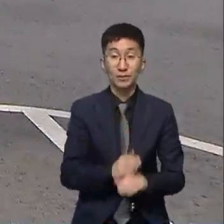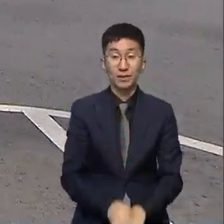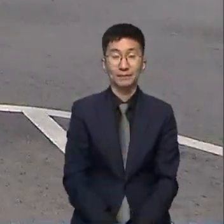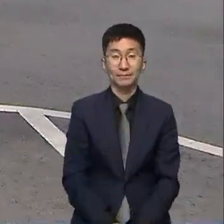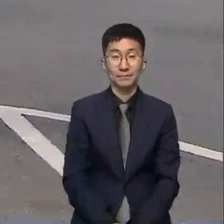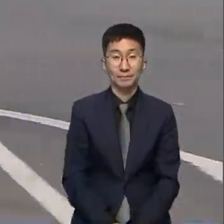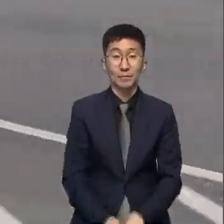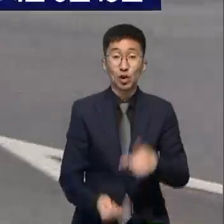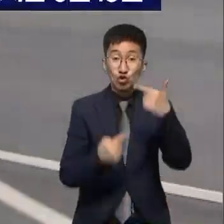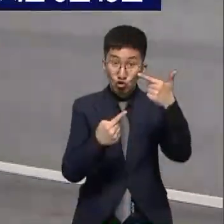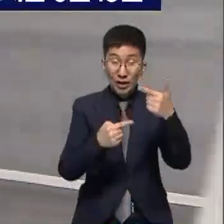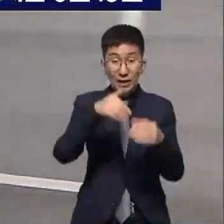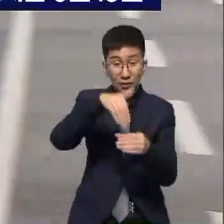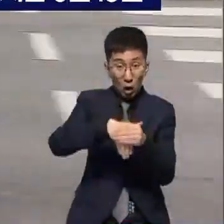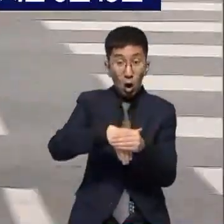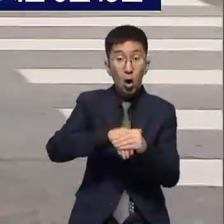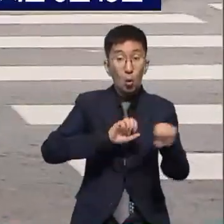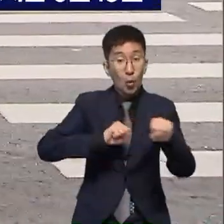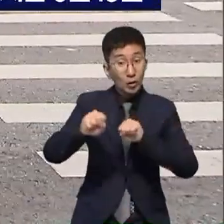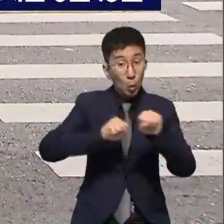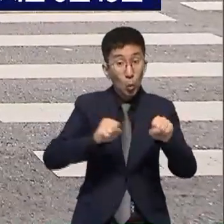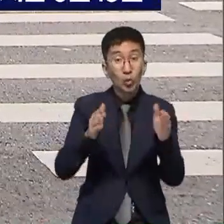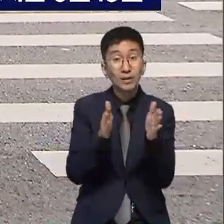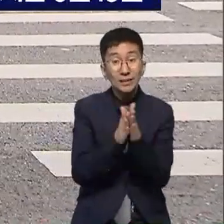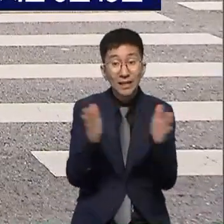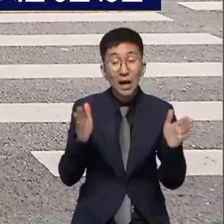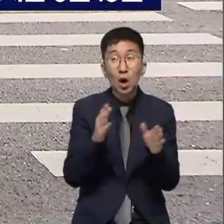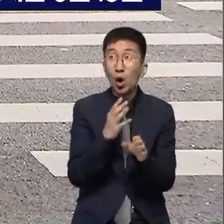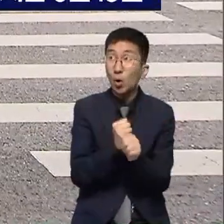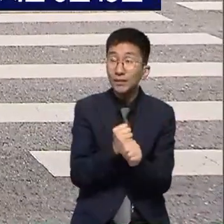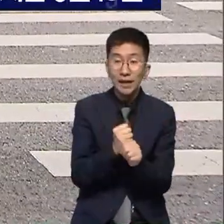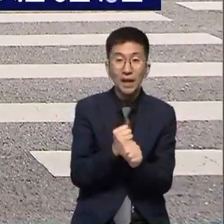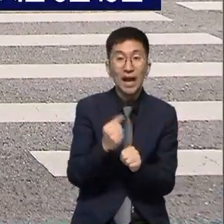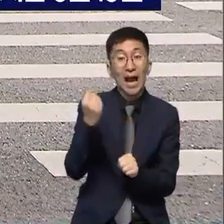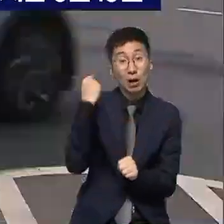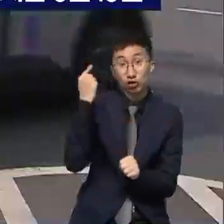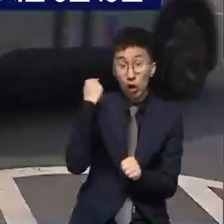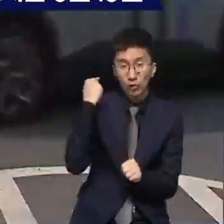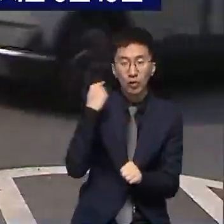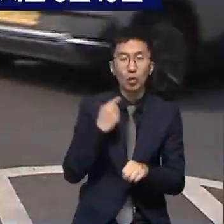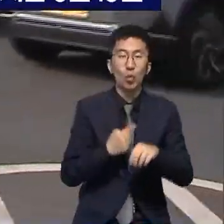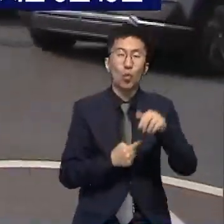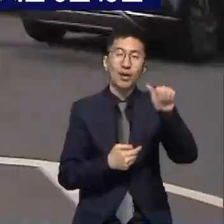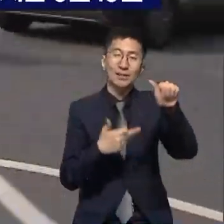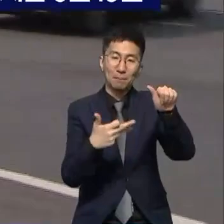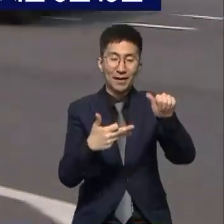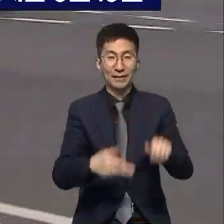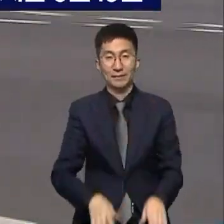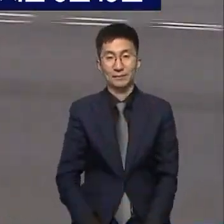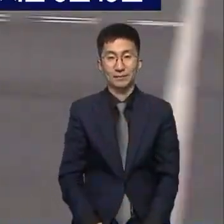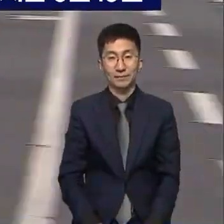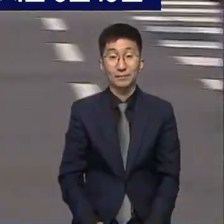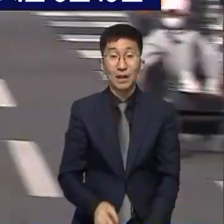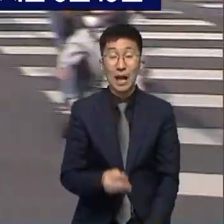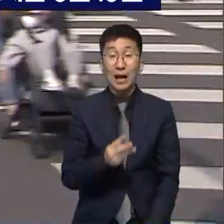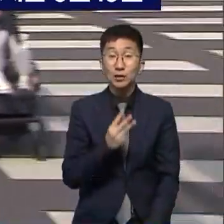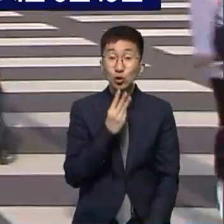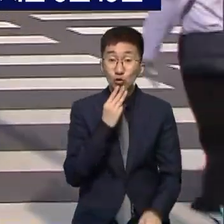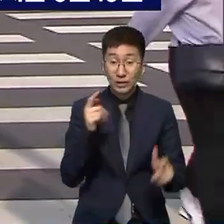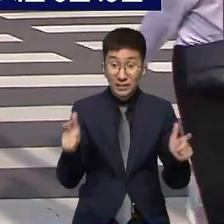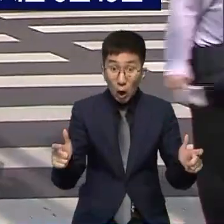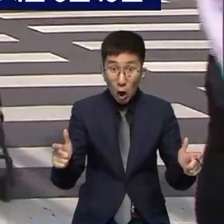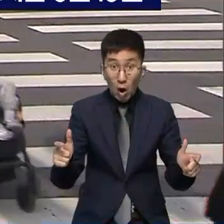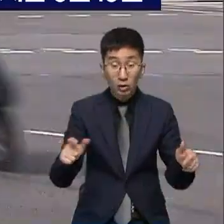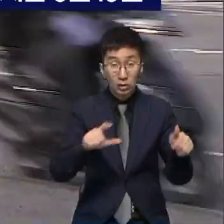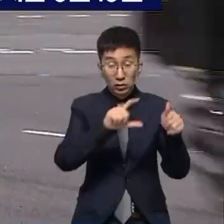6.1 지방선거 공식선거운동이 시작되기 하루 전 모습입니다. 서울 도시경관이 선거운동이